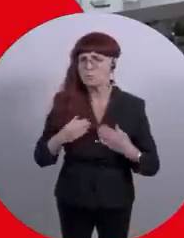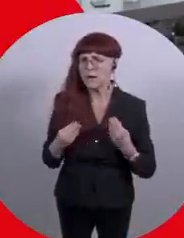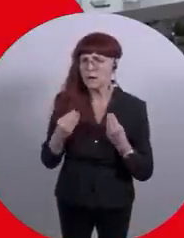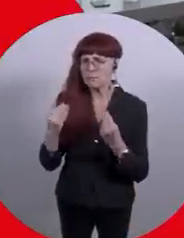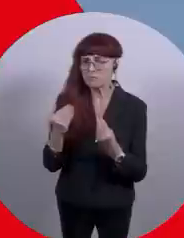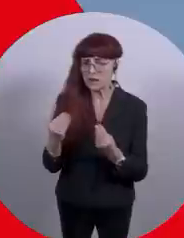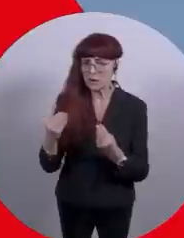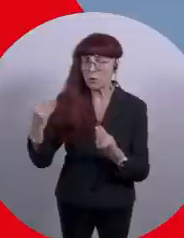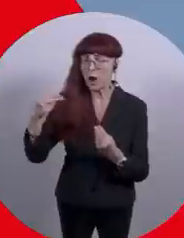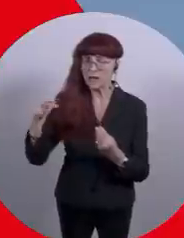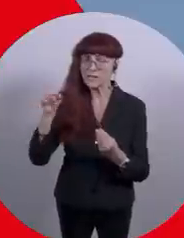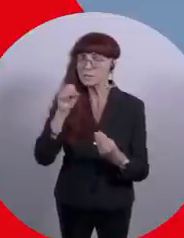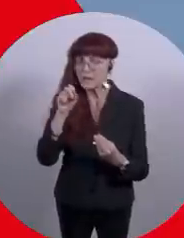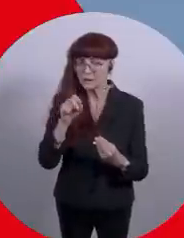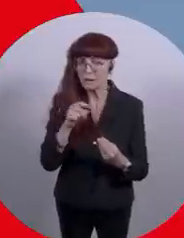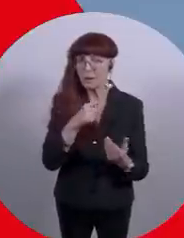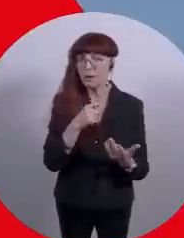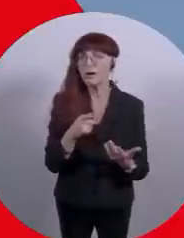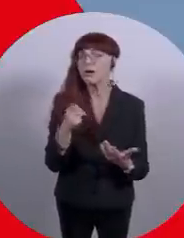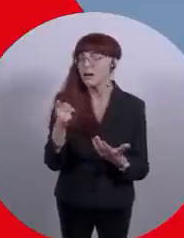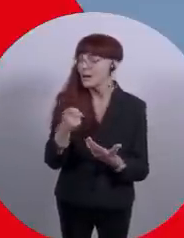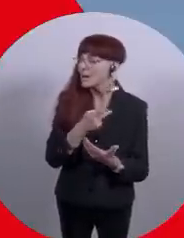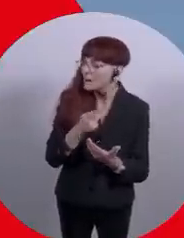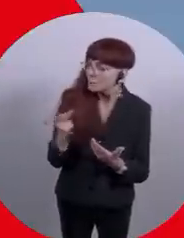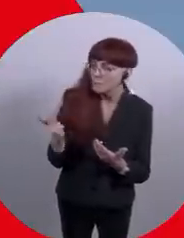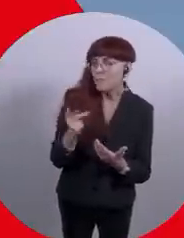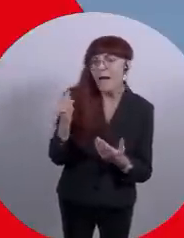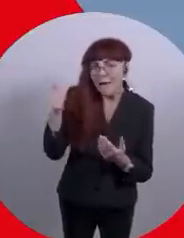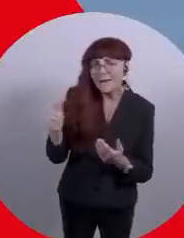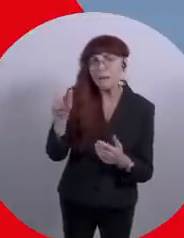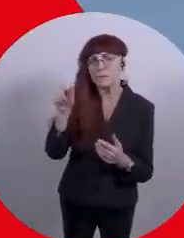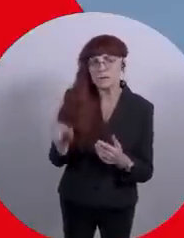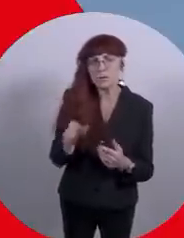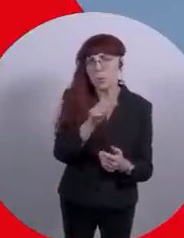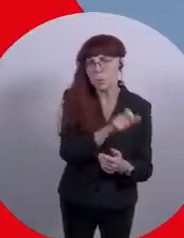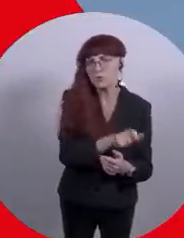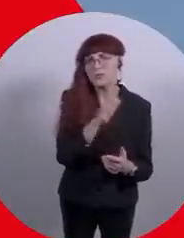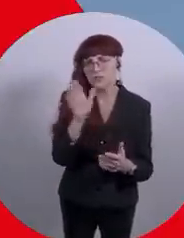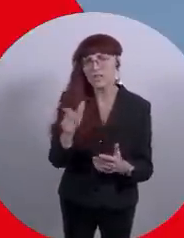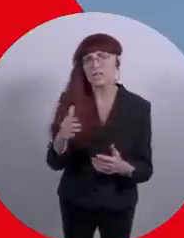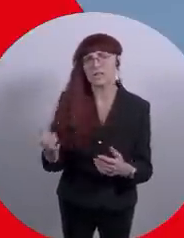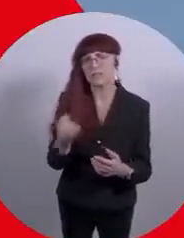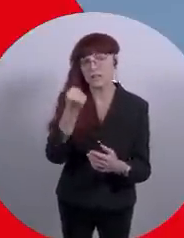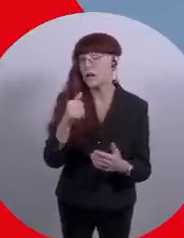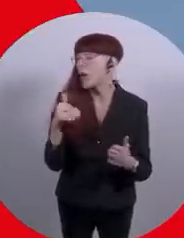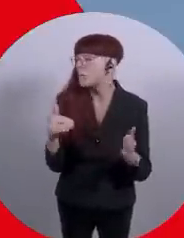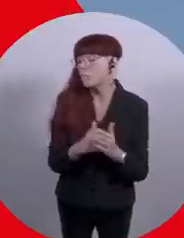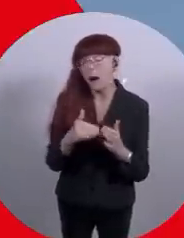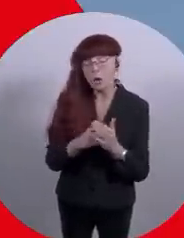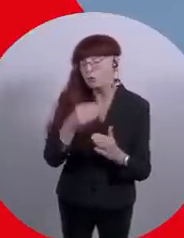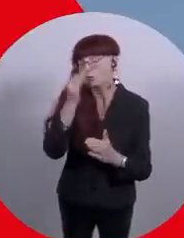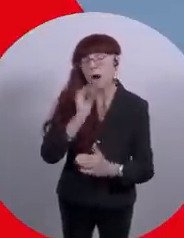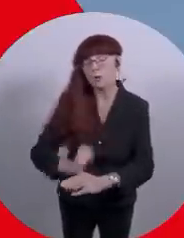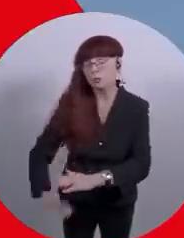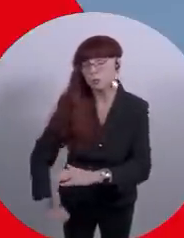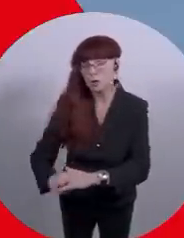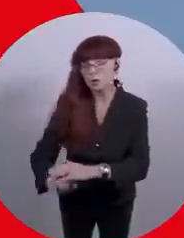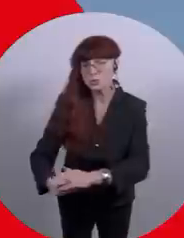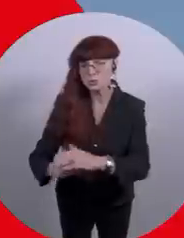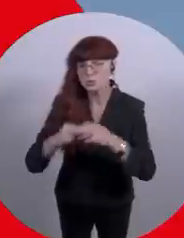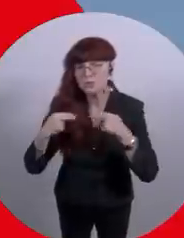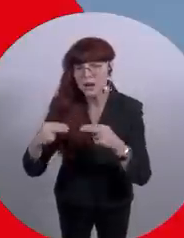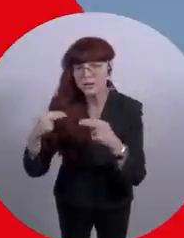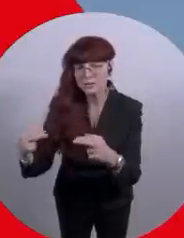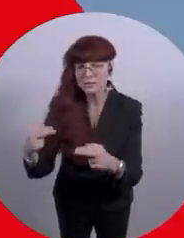gewinnen bitte wir brauchen diese weitere Unterstützung der Frauen weil nur wenn wir zeigen